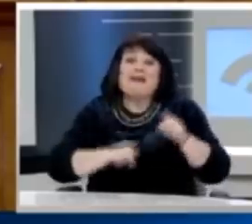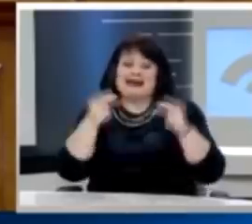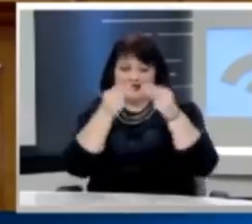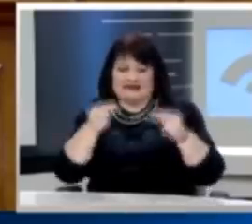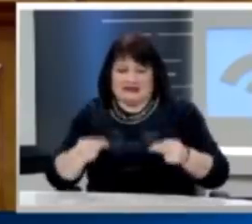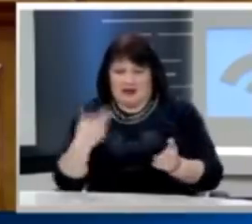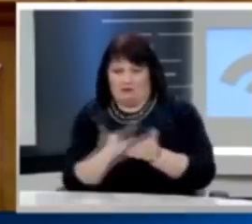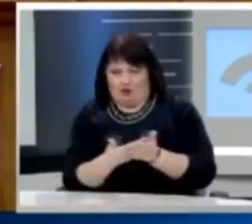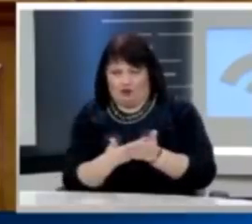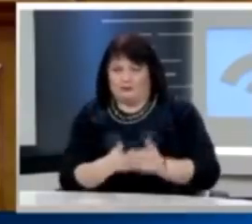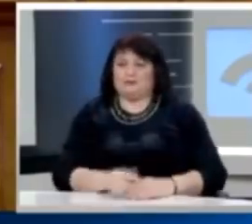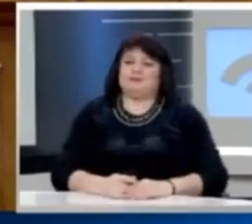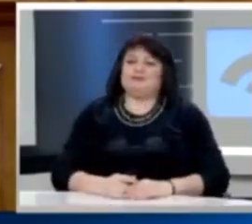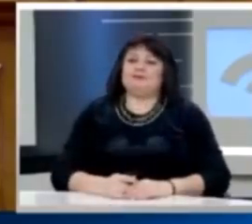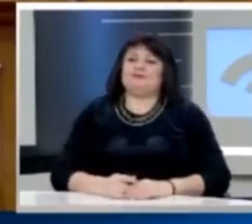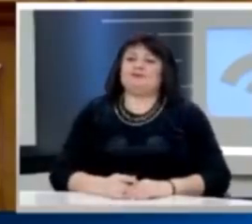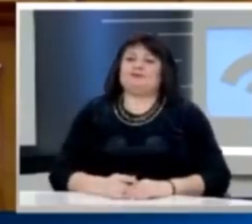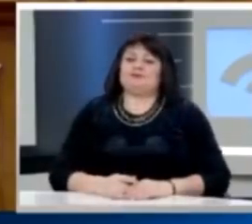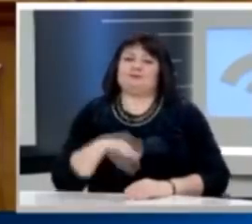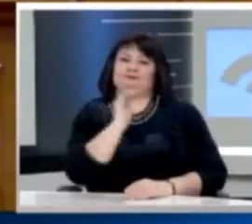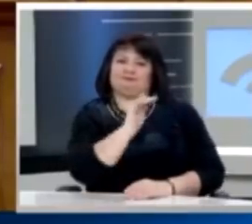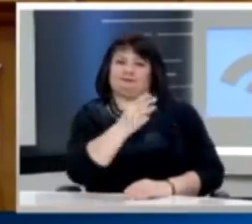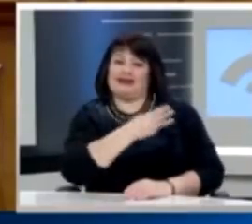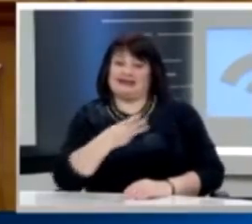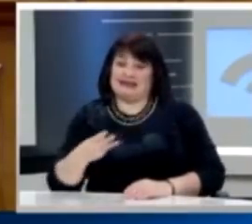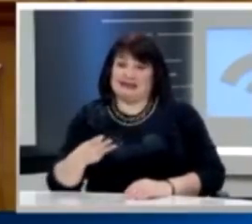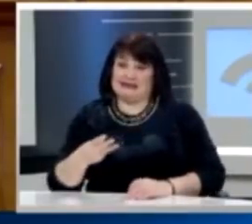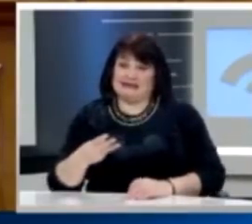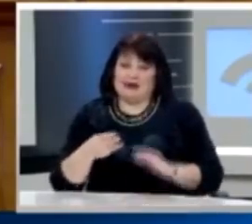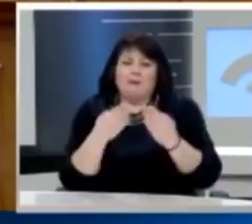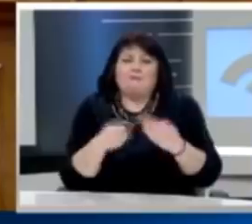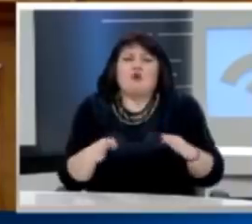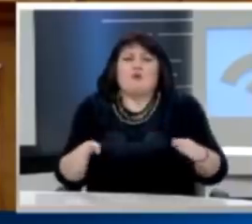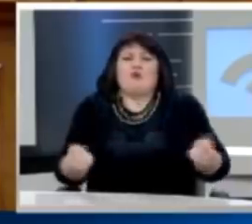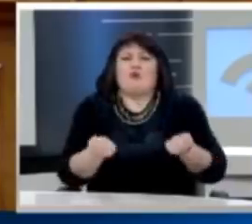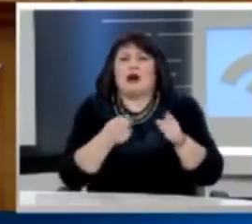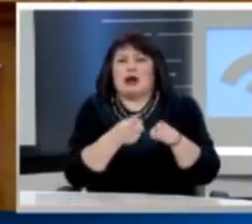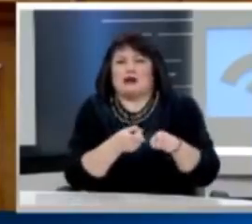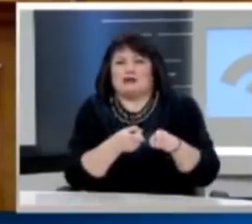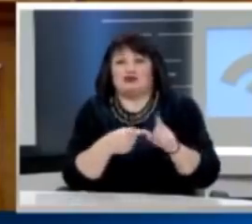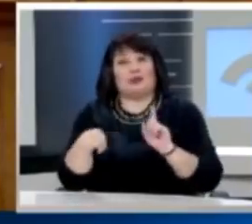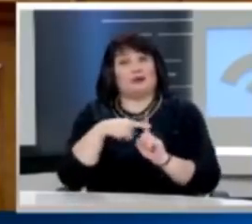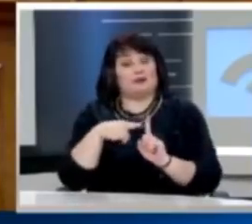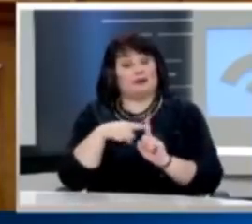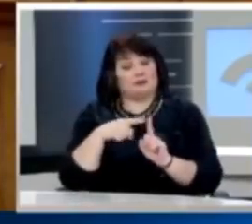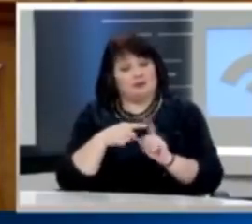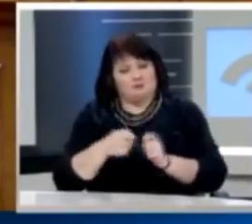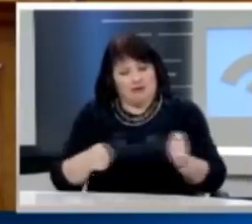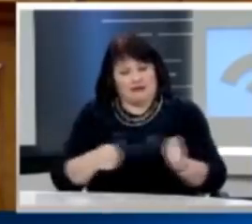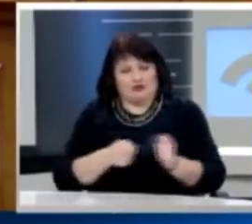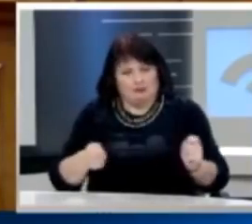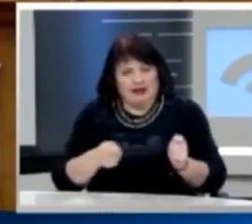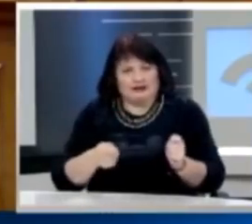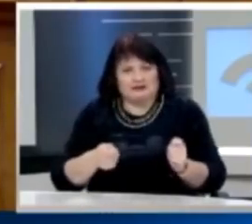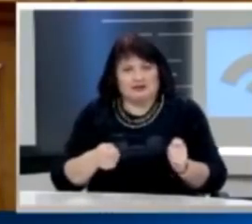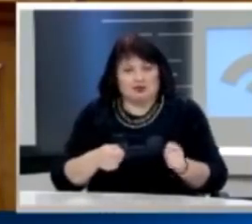στοιχεία. Κυρίες και κύριοι του ΣΥΡΙΖΑ, η προπαγάνδα σας περί θετικών μέτρων που